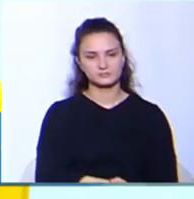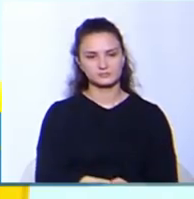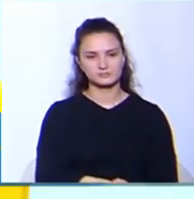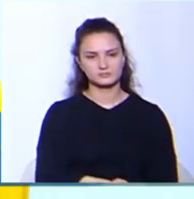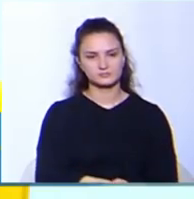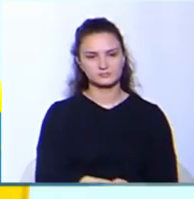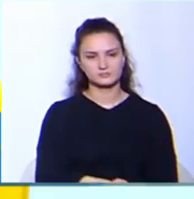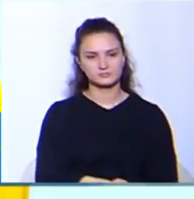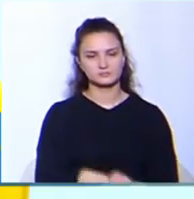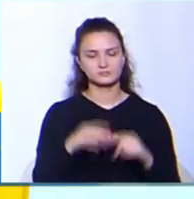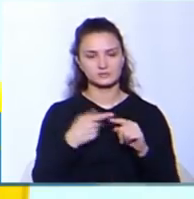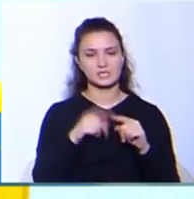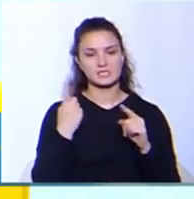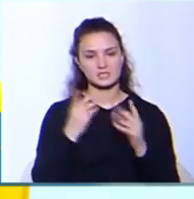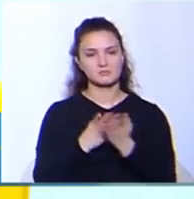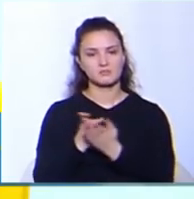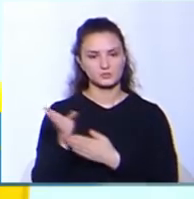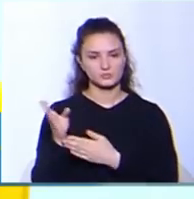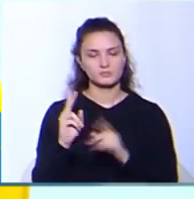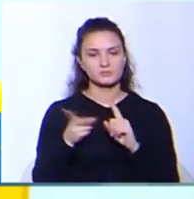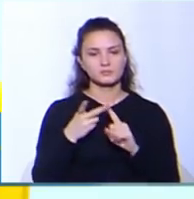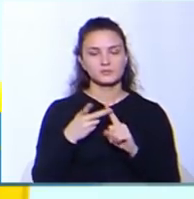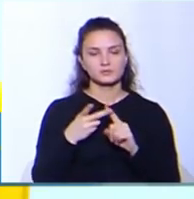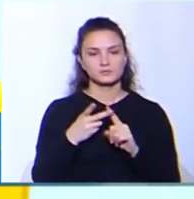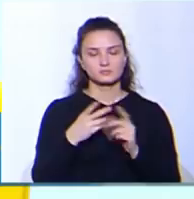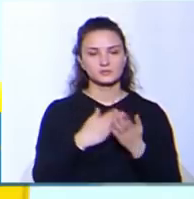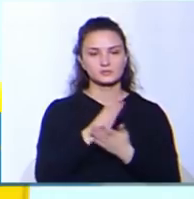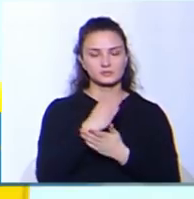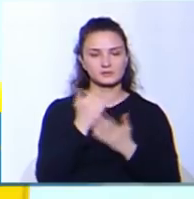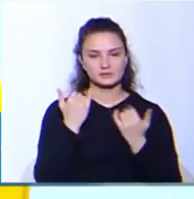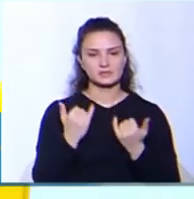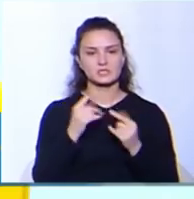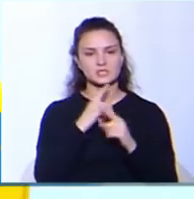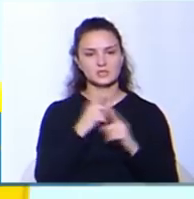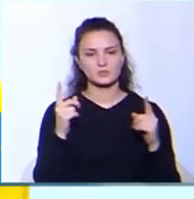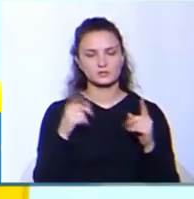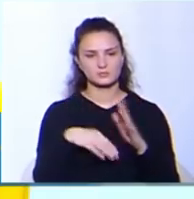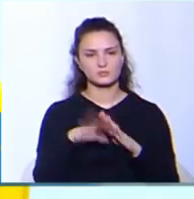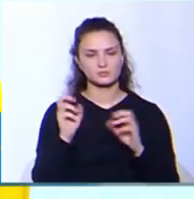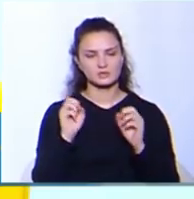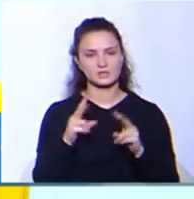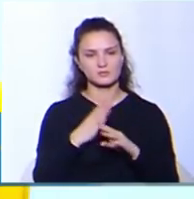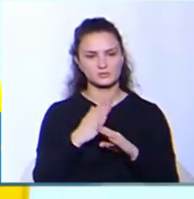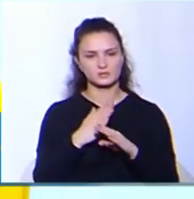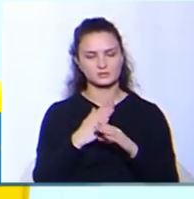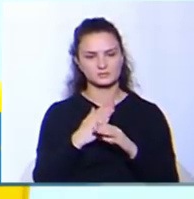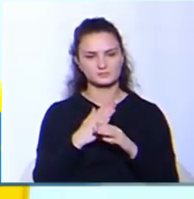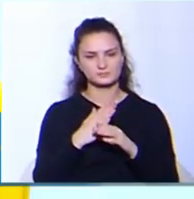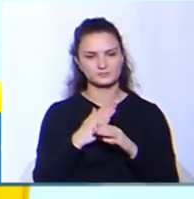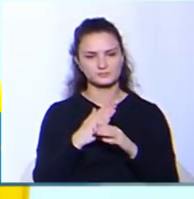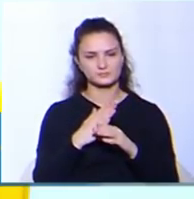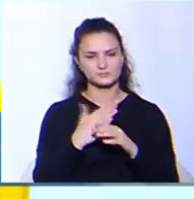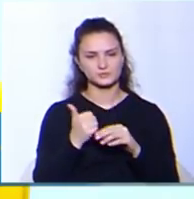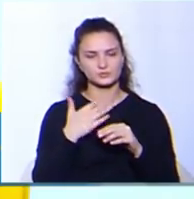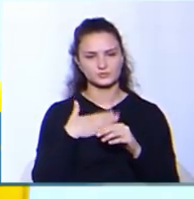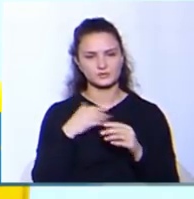განყოფილებებში და ასე შემდეგ ეს არის ერთი მიმართულება მეორე რომელიც აი დღეს განსაკუთრებით უფრო სახიფათოა და